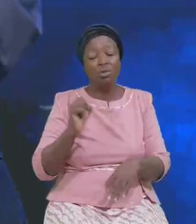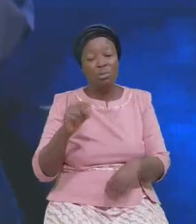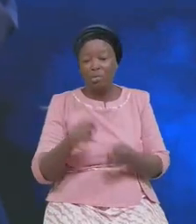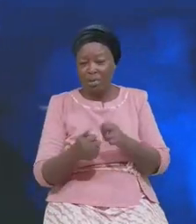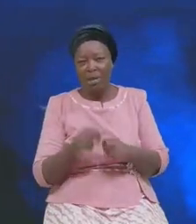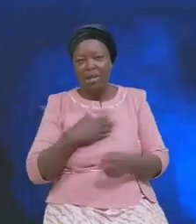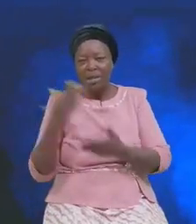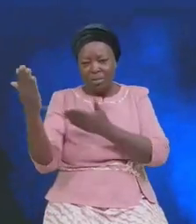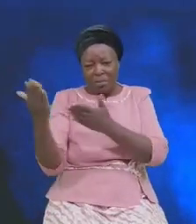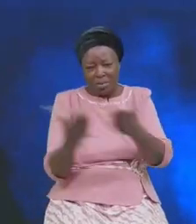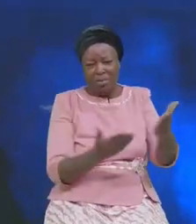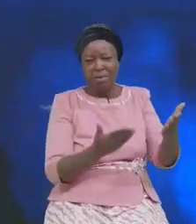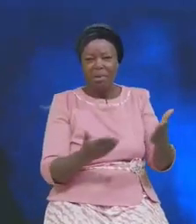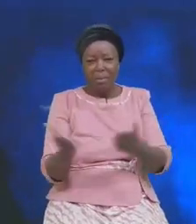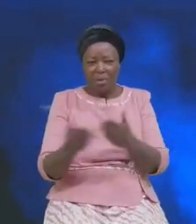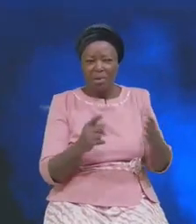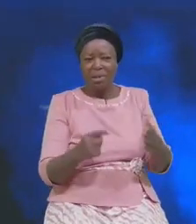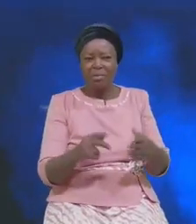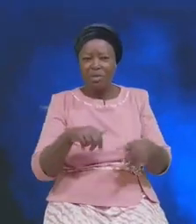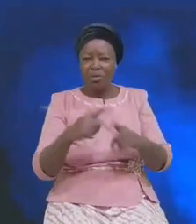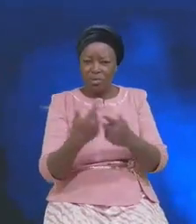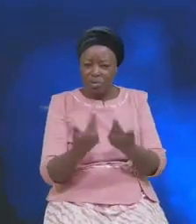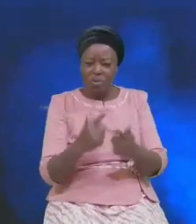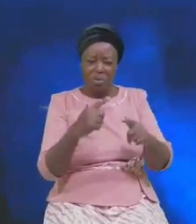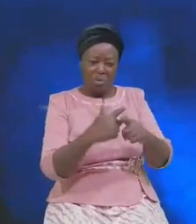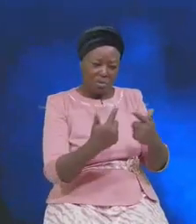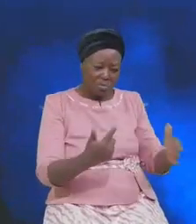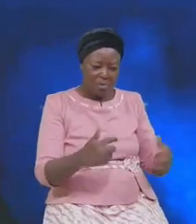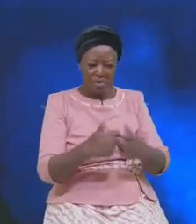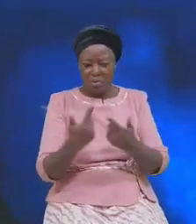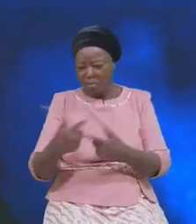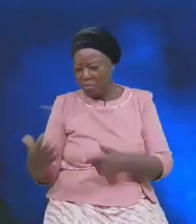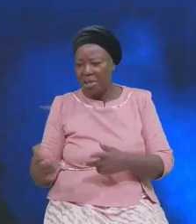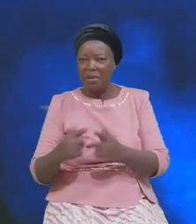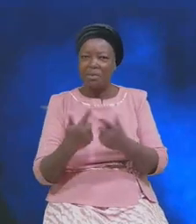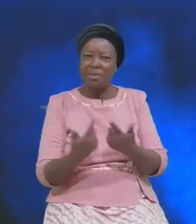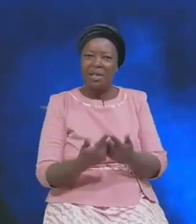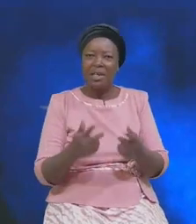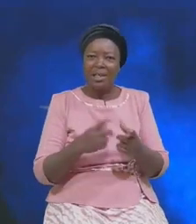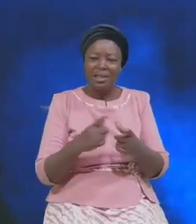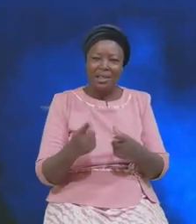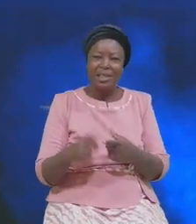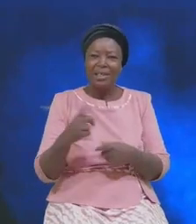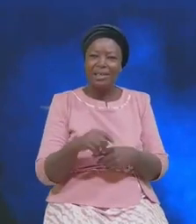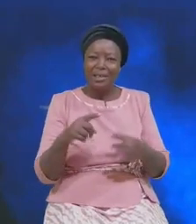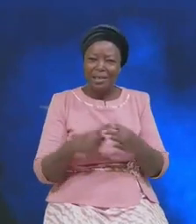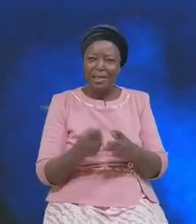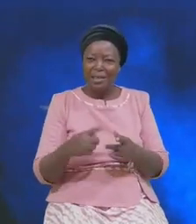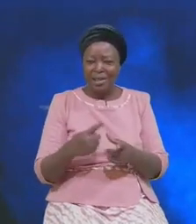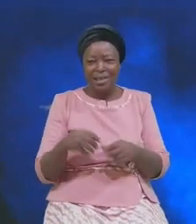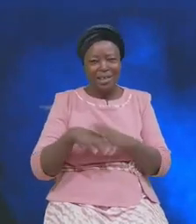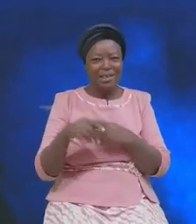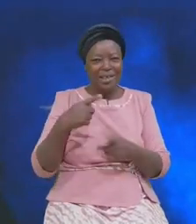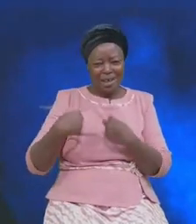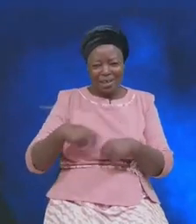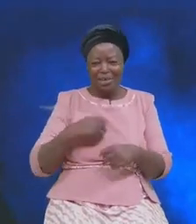Et on les a amenés batch par batch, groupe par groupe. J'étais en train de me dire, demander à l'intérieur, mais ces gens-là, ils vont finir